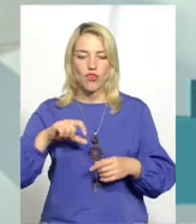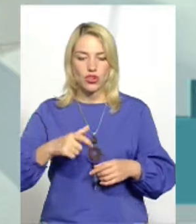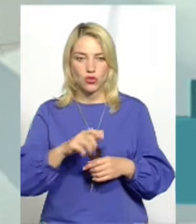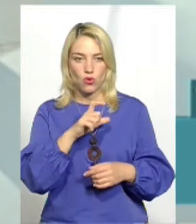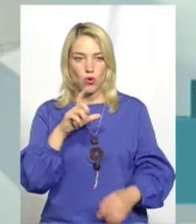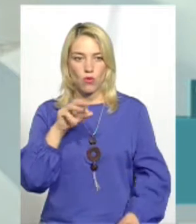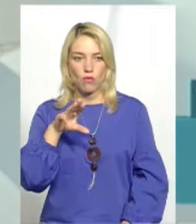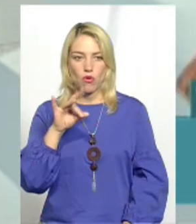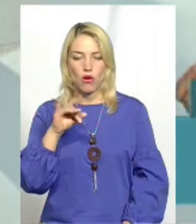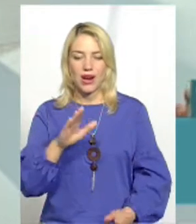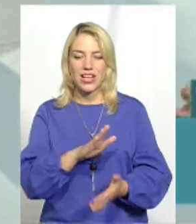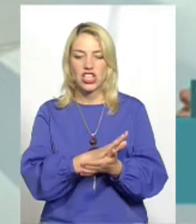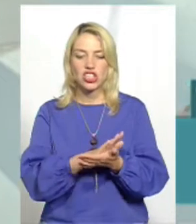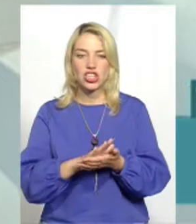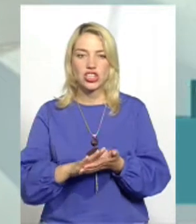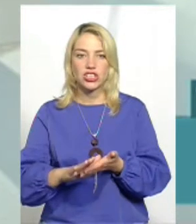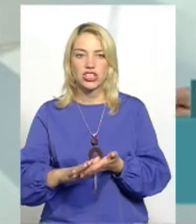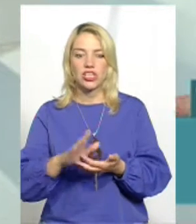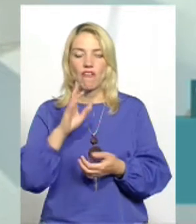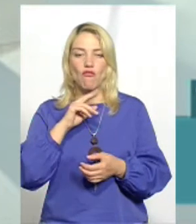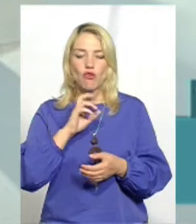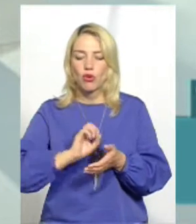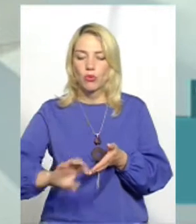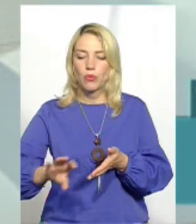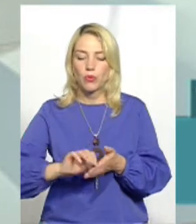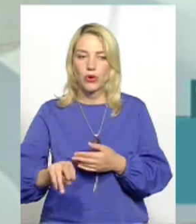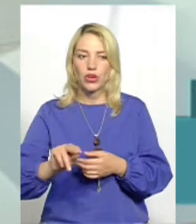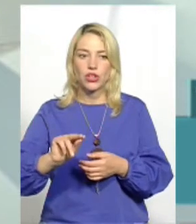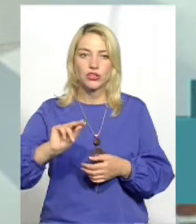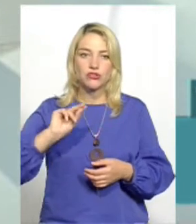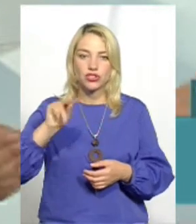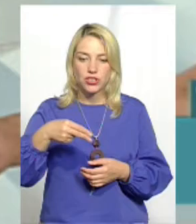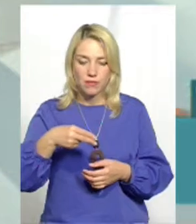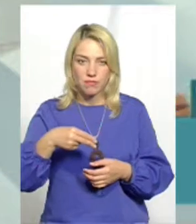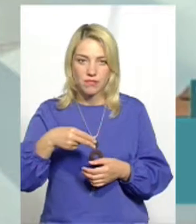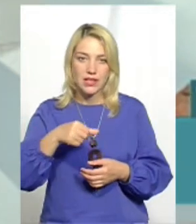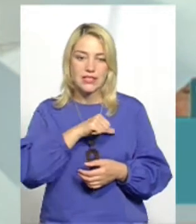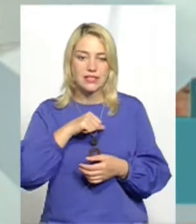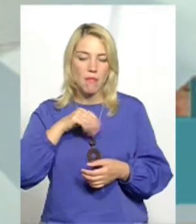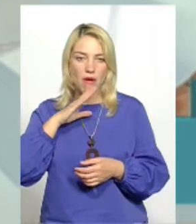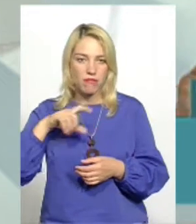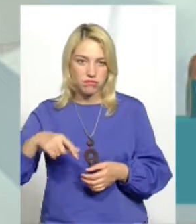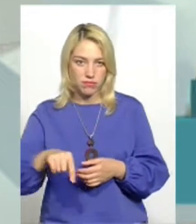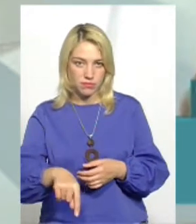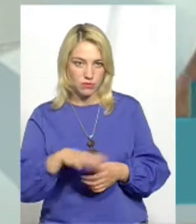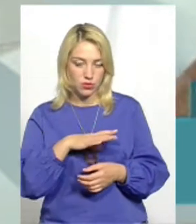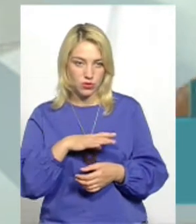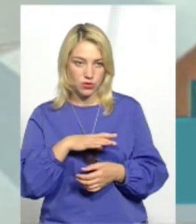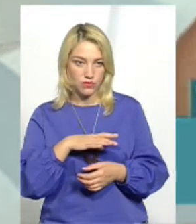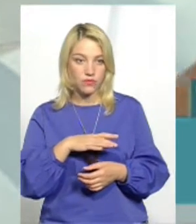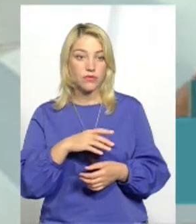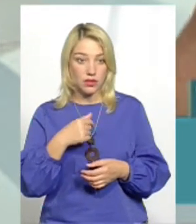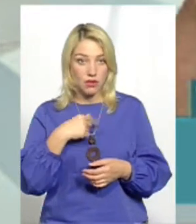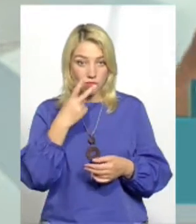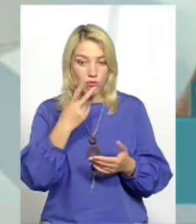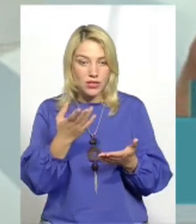Хомору скидав чистішу, після своєї очистки, чистішу воду, чим в самій річці була. Тобто, от я